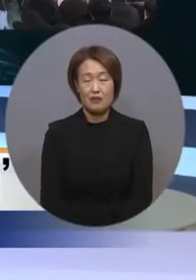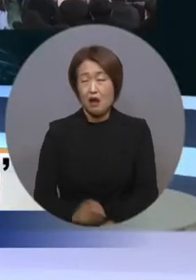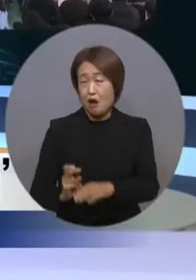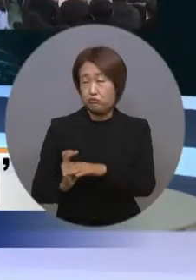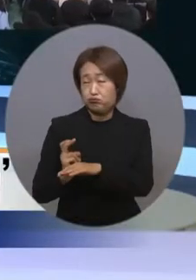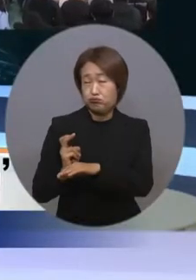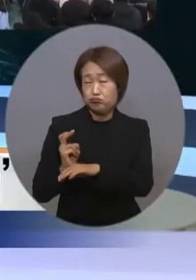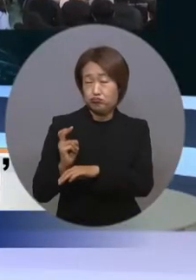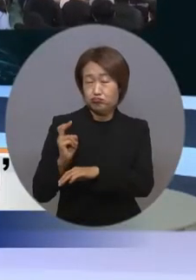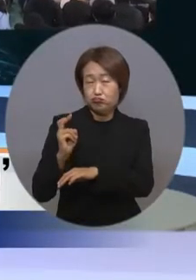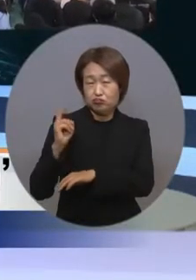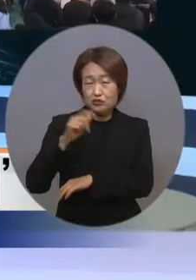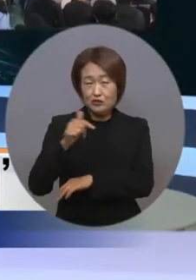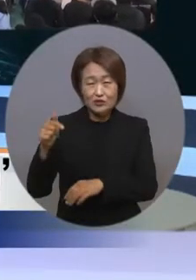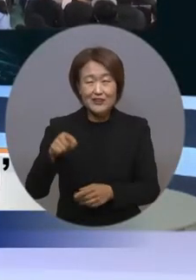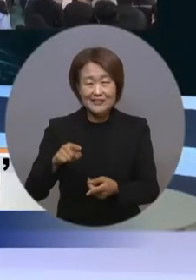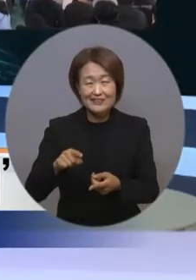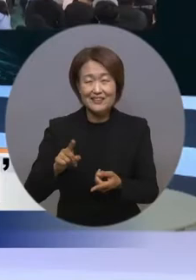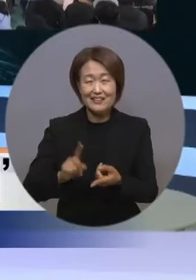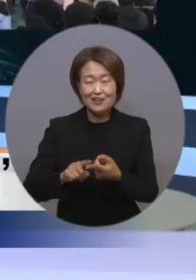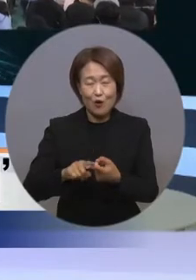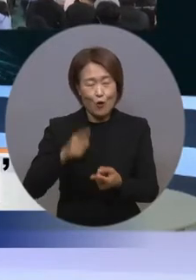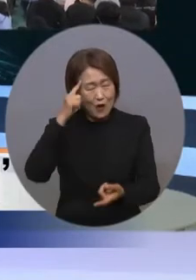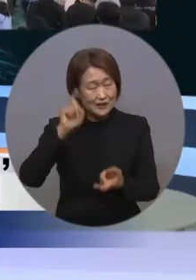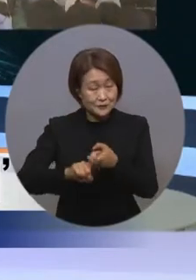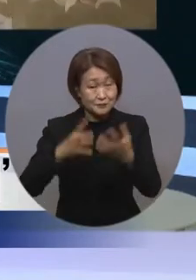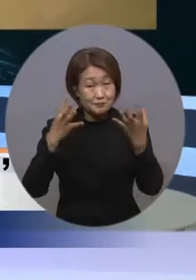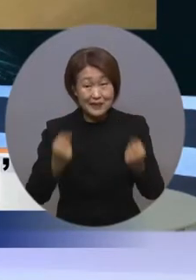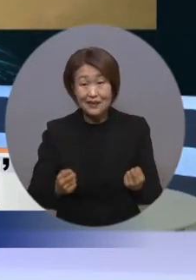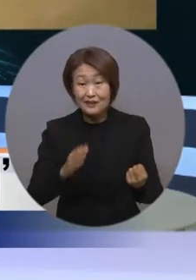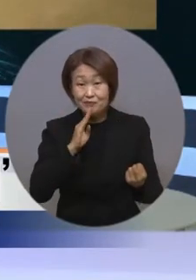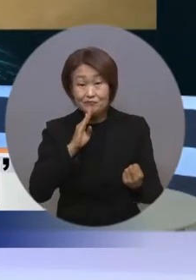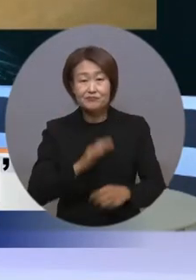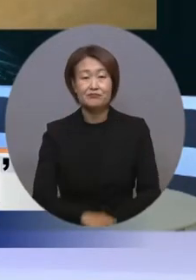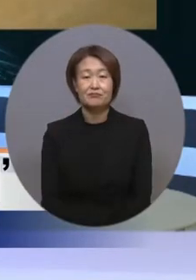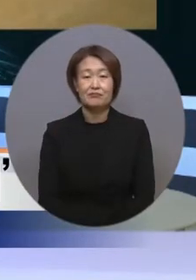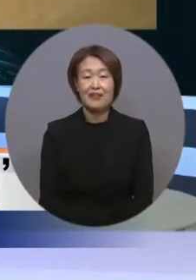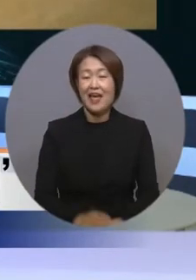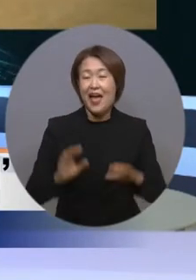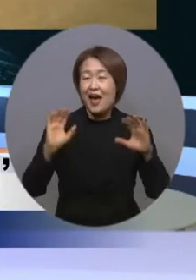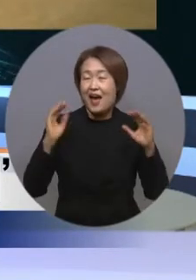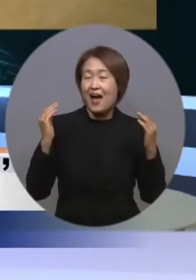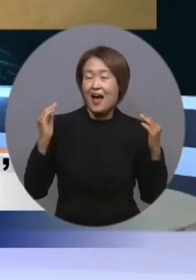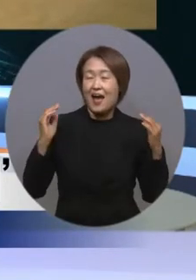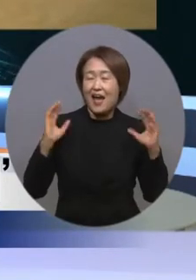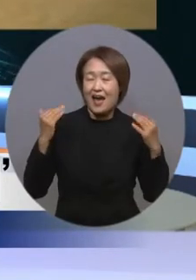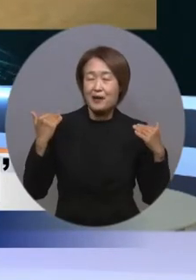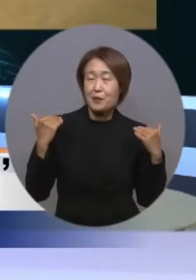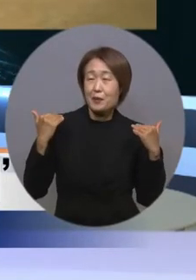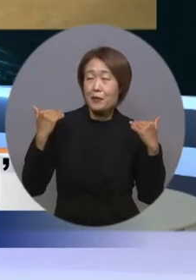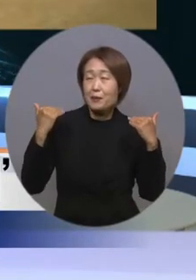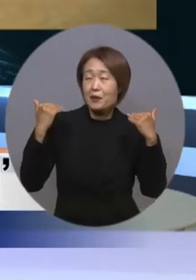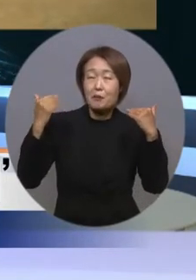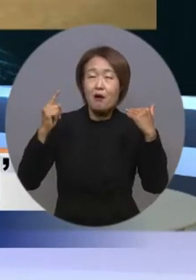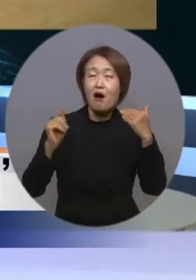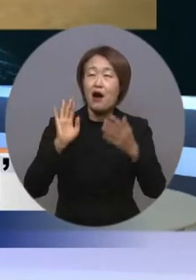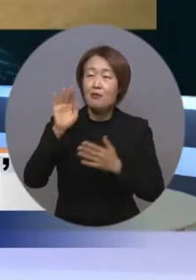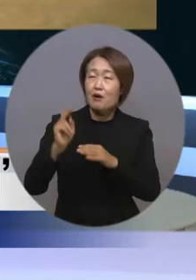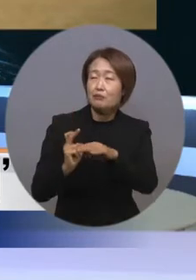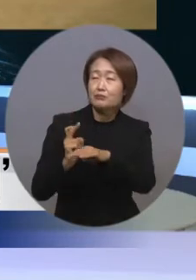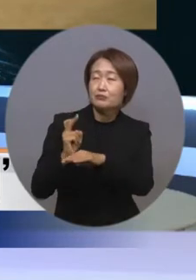항공우주과학에 대한 세계 각국의 관심은 나날이 높아지고 있는데요. 자라나는 청소년들이 우주에 대한 꿈을 펼칠 수